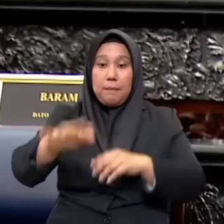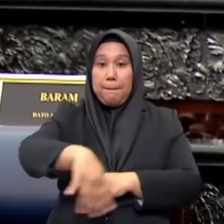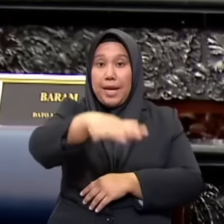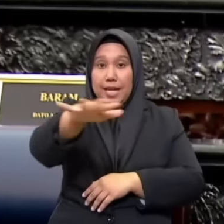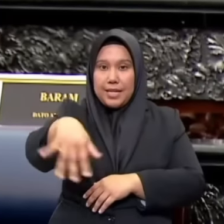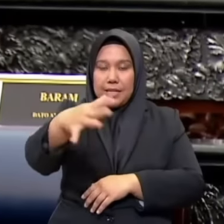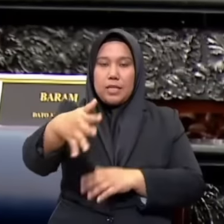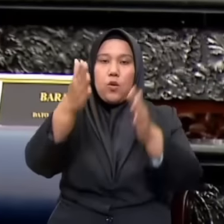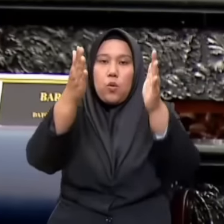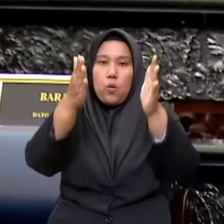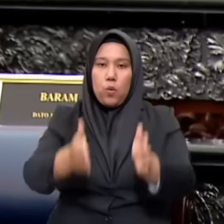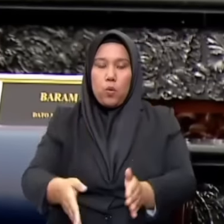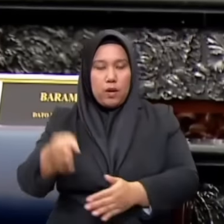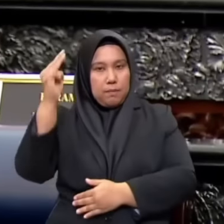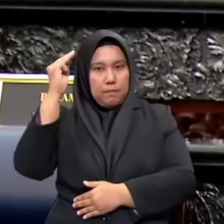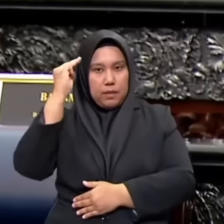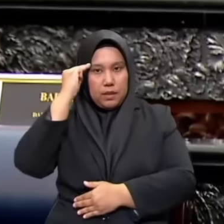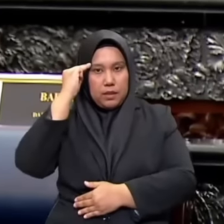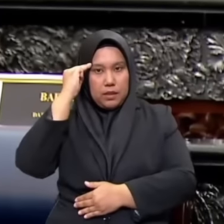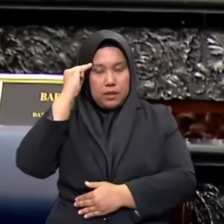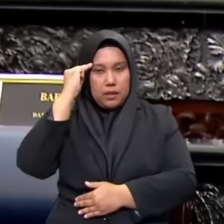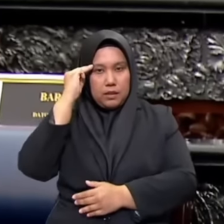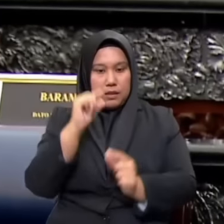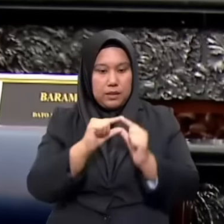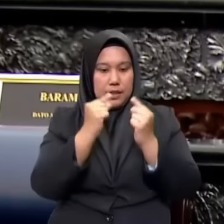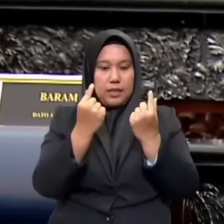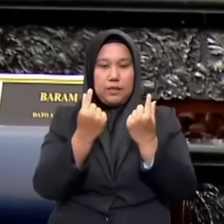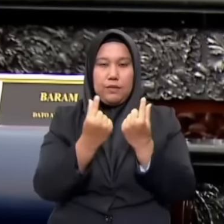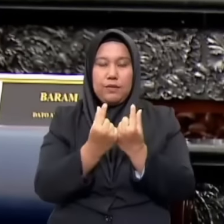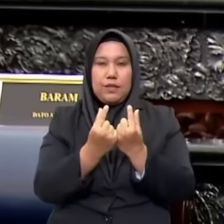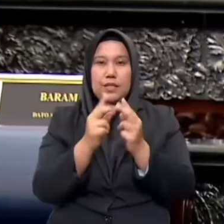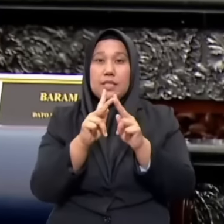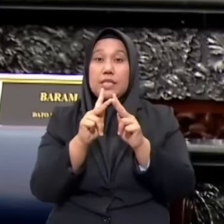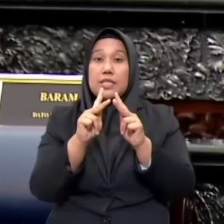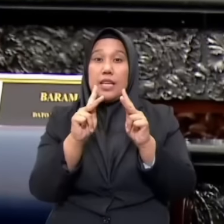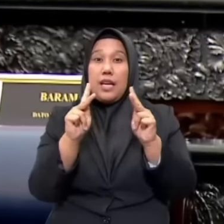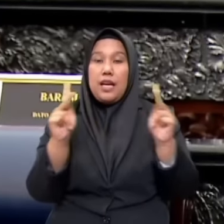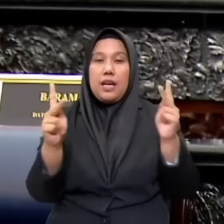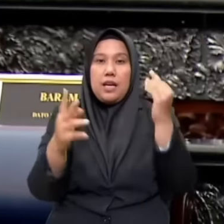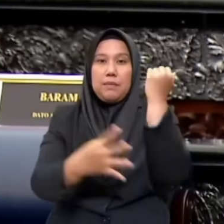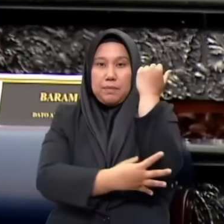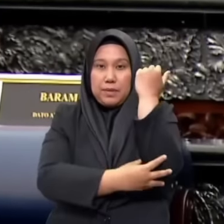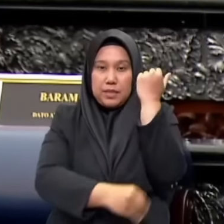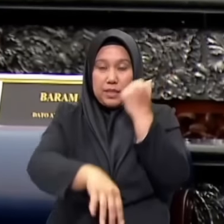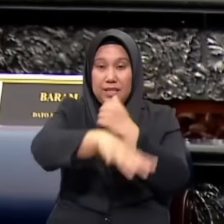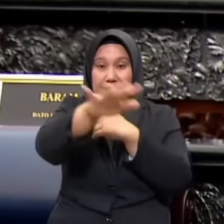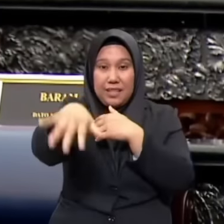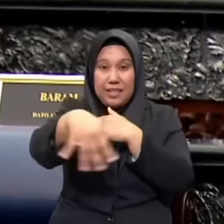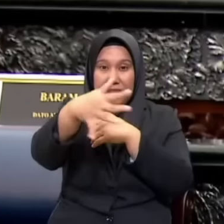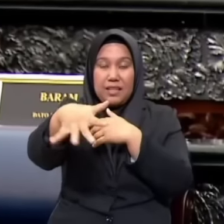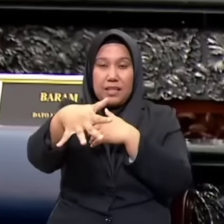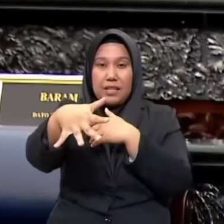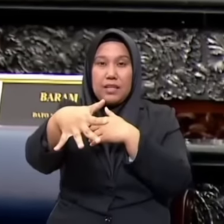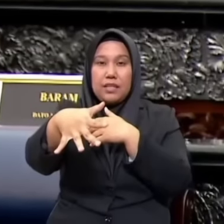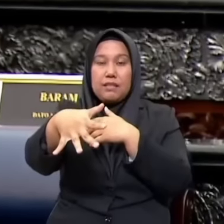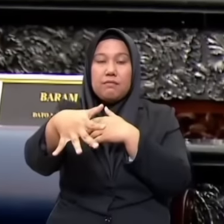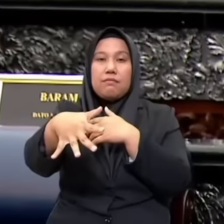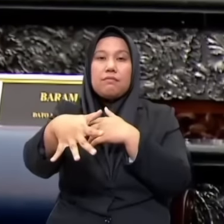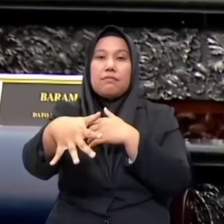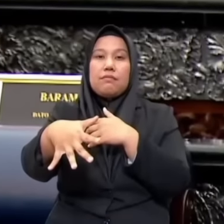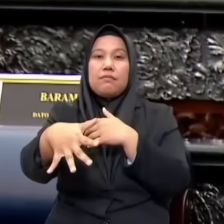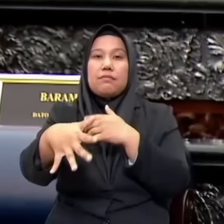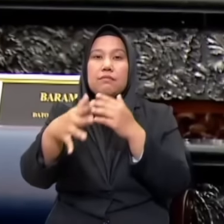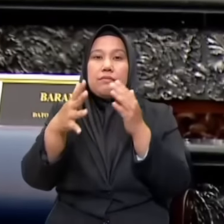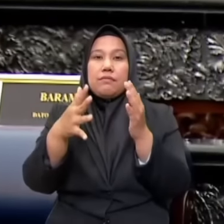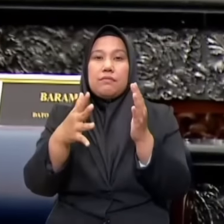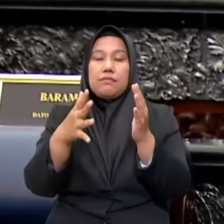Melayu. Tetapi kategori termiskin dalam kalangan masyarakat miskin itu adalah juga dari